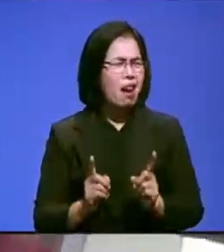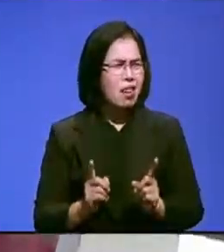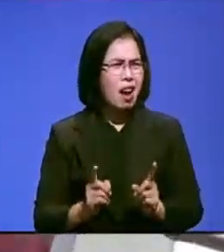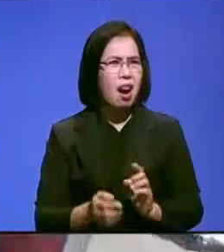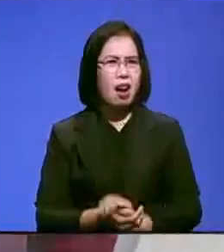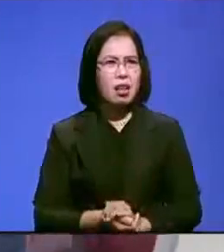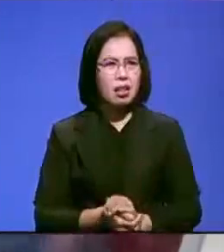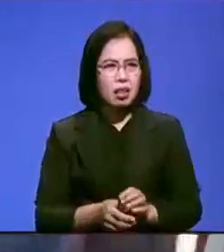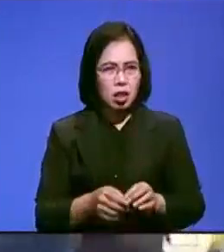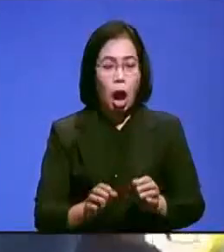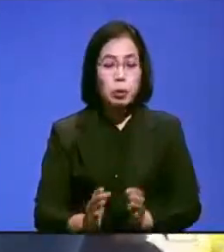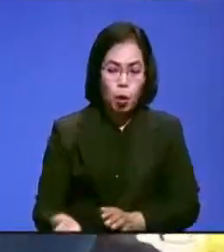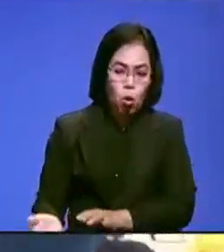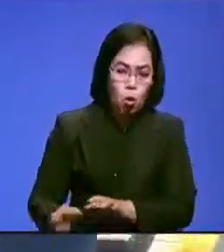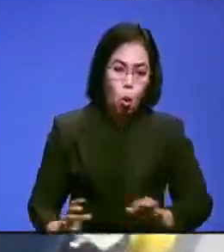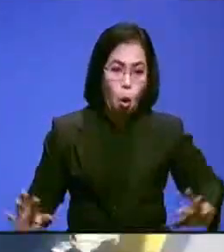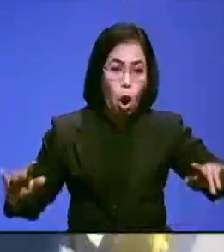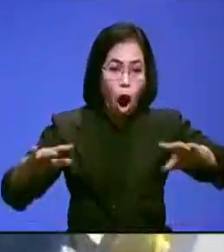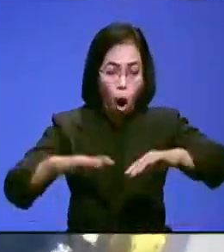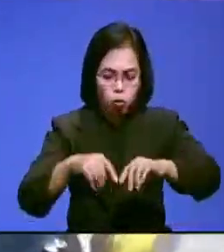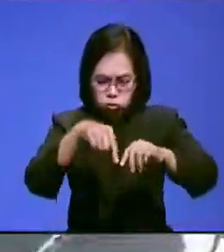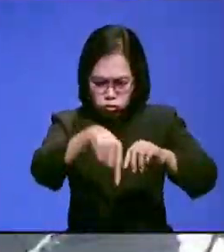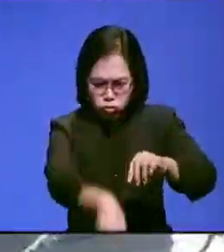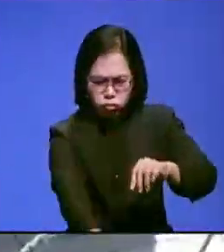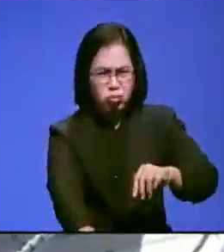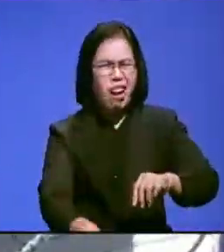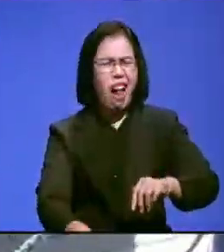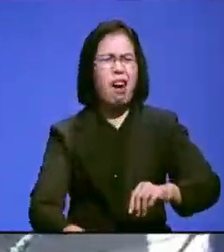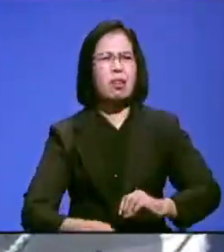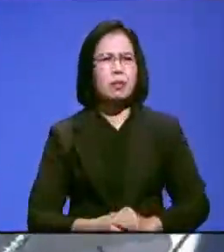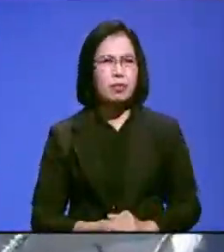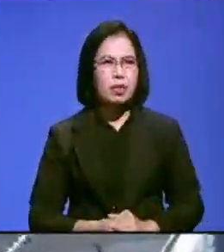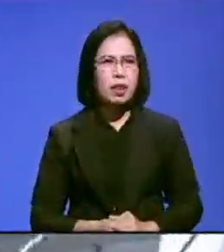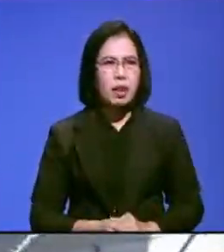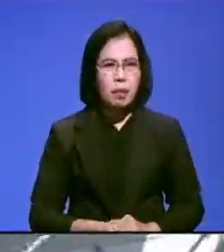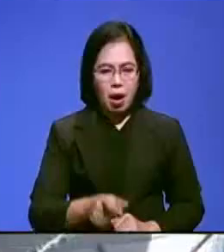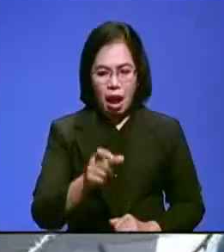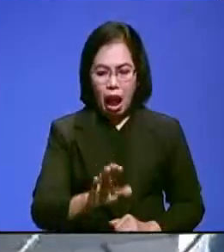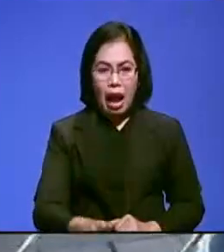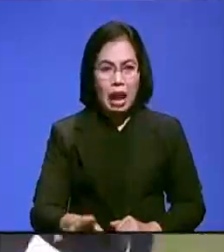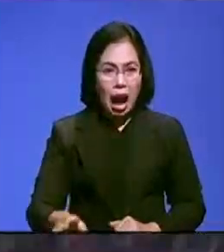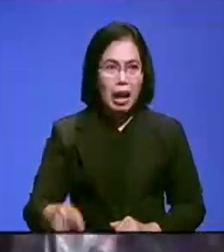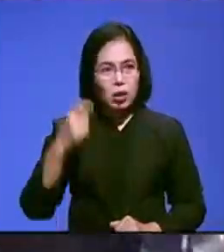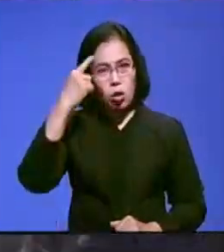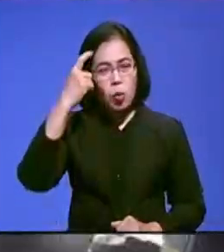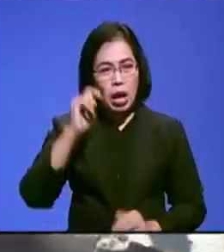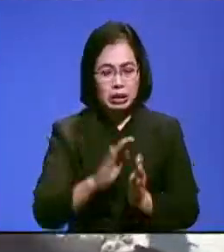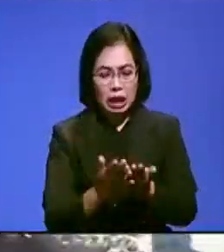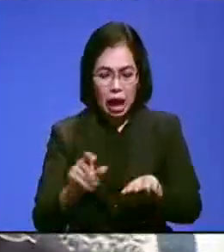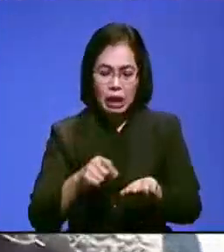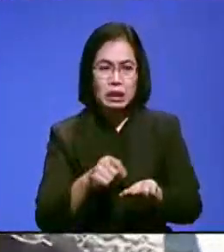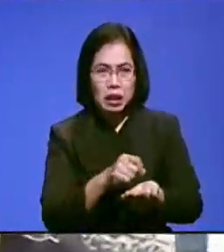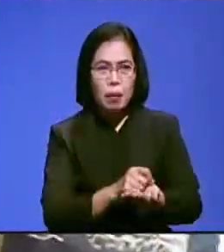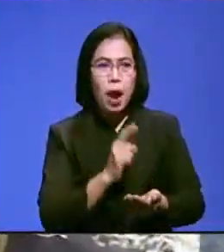laut berkedalaman lebih dari 5 meter. Para santri nekat menantang maut karena harus kembali ke pondok pesantren untuk mengikuti